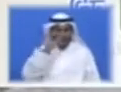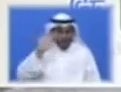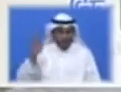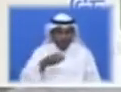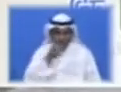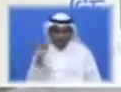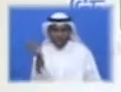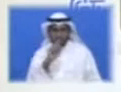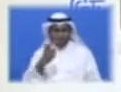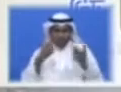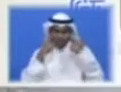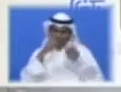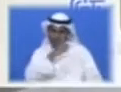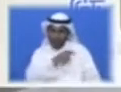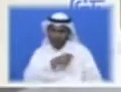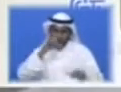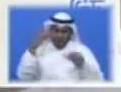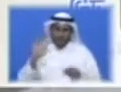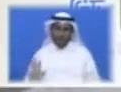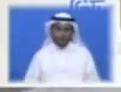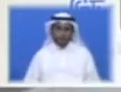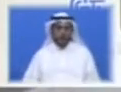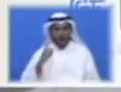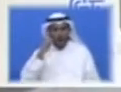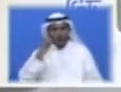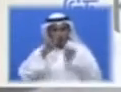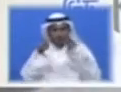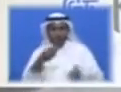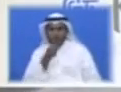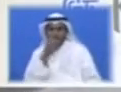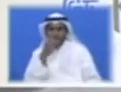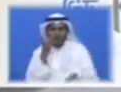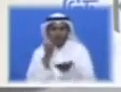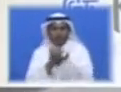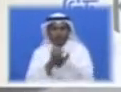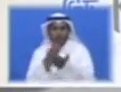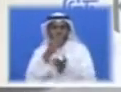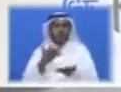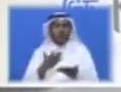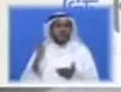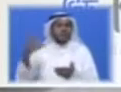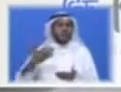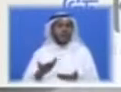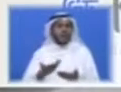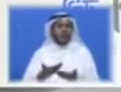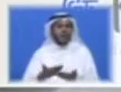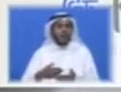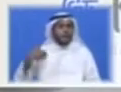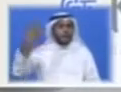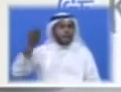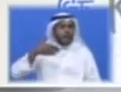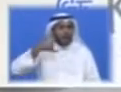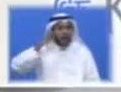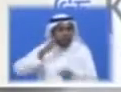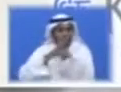هذا المطعم من مصادر موثوقه وهناك يعني كثير من الامور التي يجب